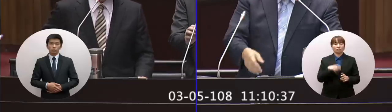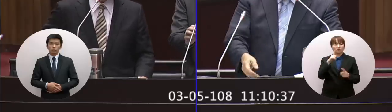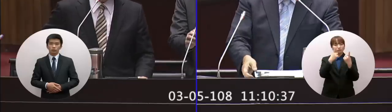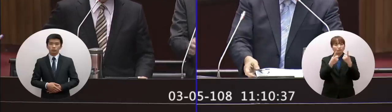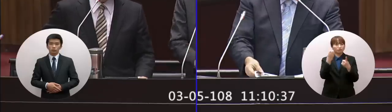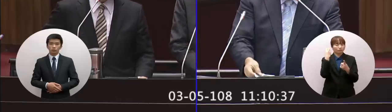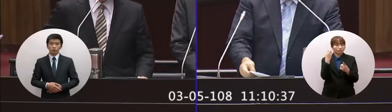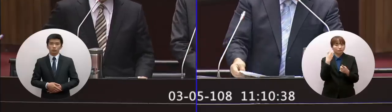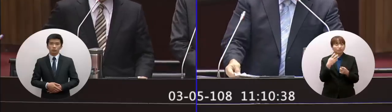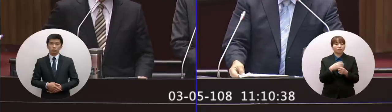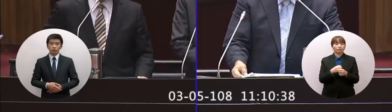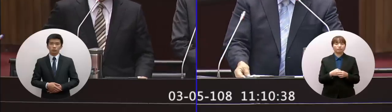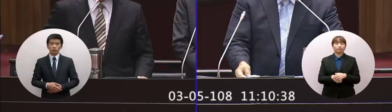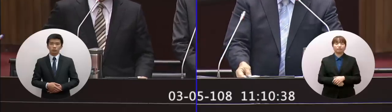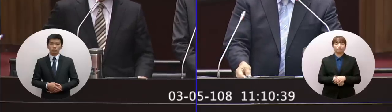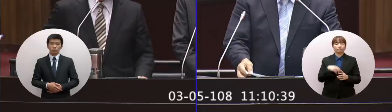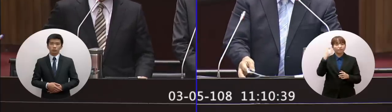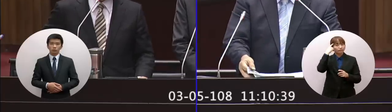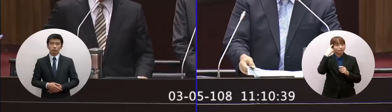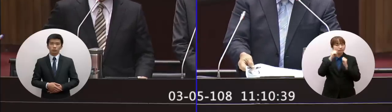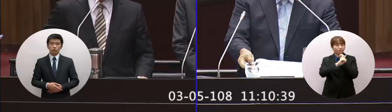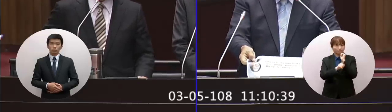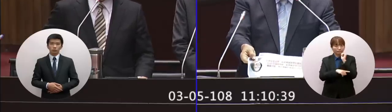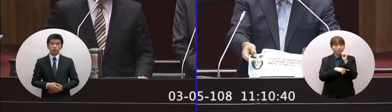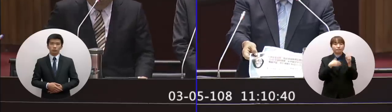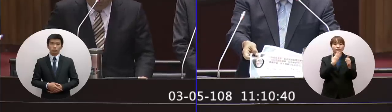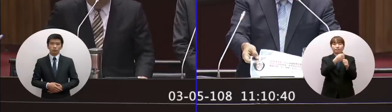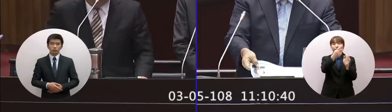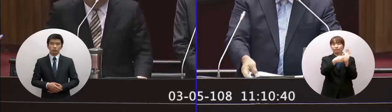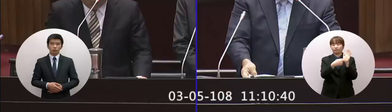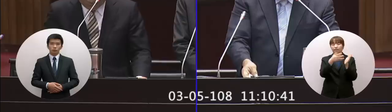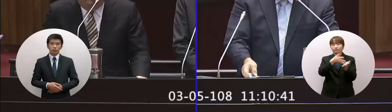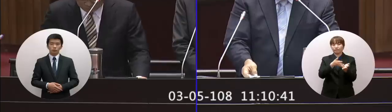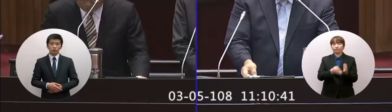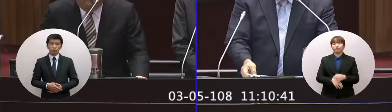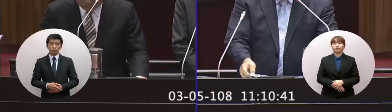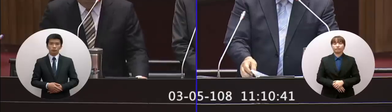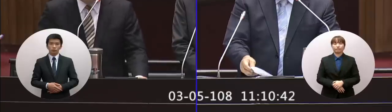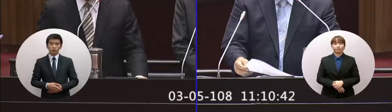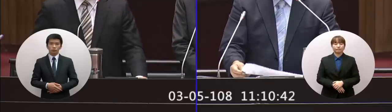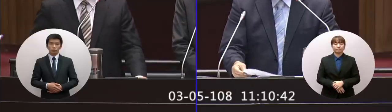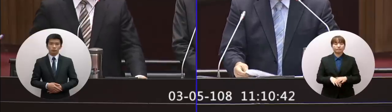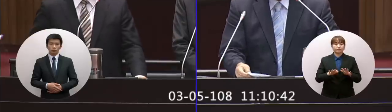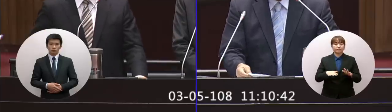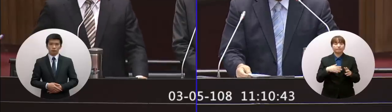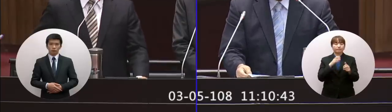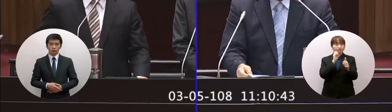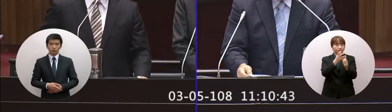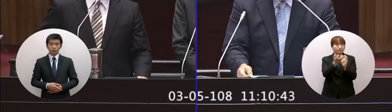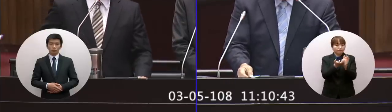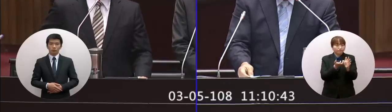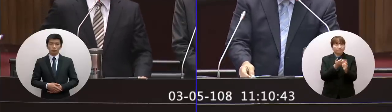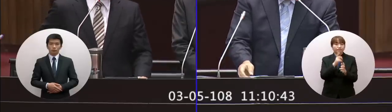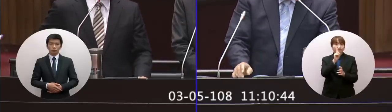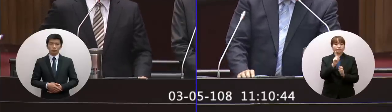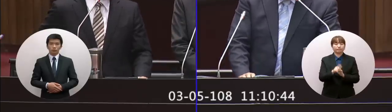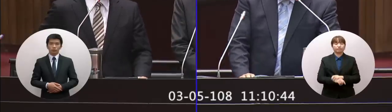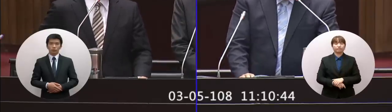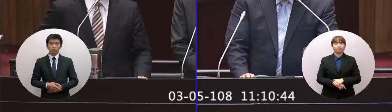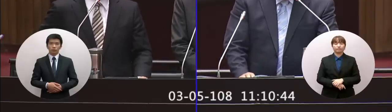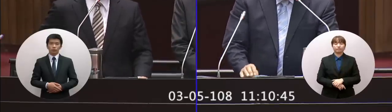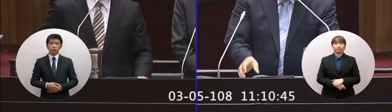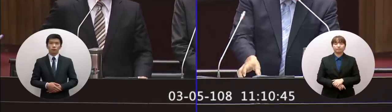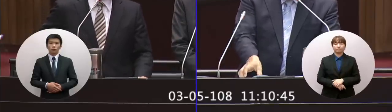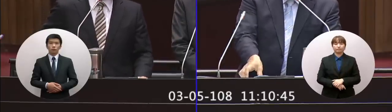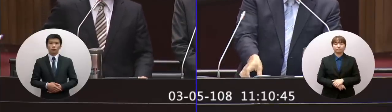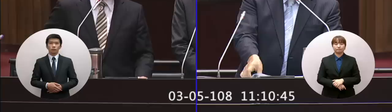比较新的这个想法？等一下我再让你说了哈。我现在要给你一个前提，好，院长，